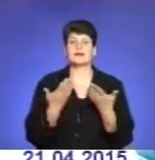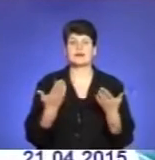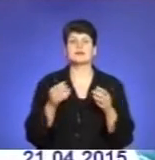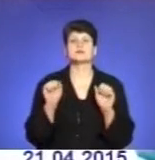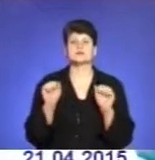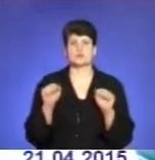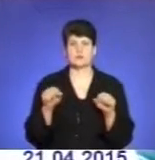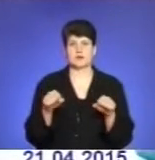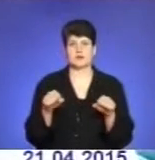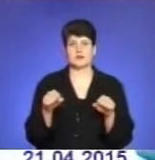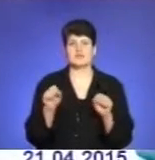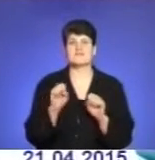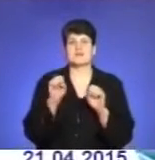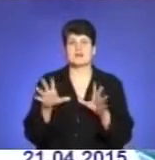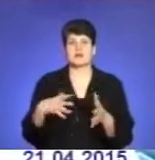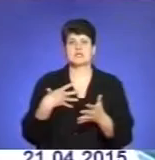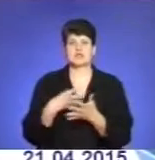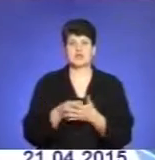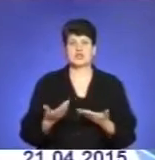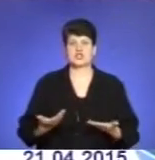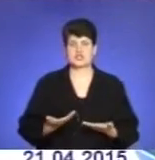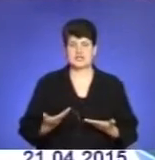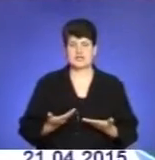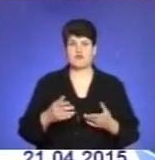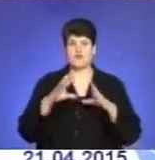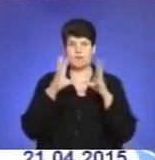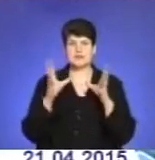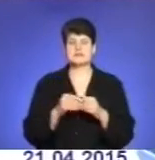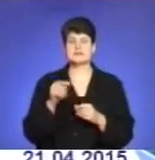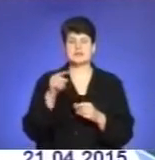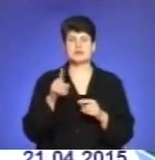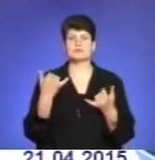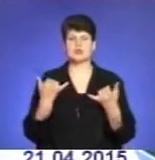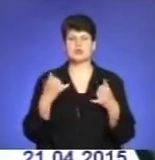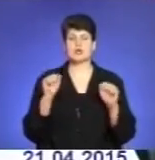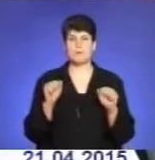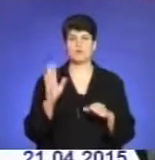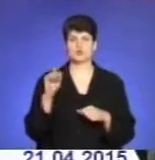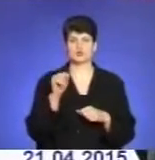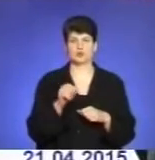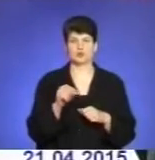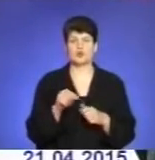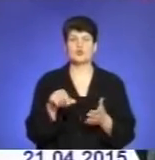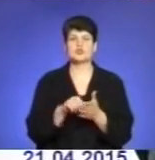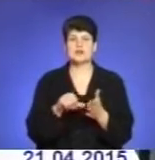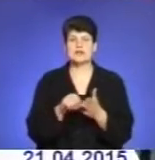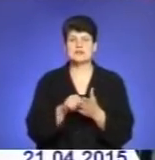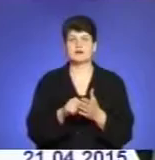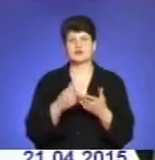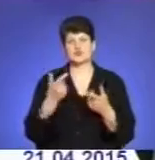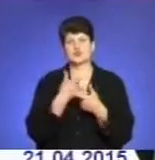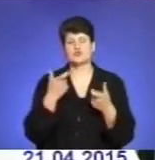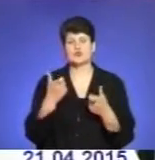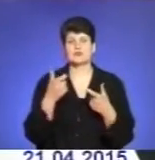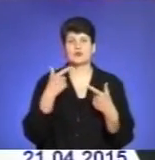зуміли, які поклали, віддали своє життя, в принципі, за те, щоб ми сьогодні могли бути тут. Учасникам прес-туру озвучили інформацію про